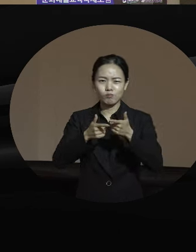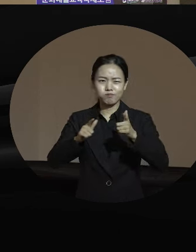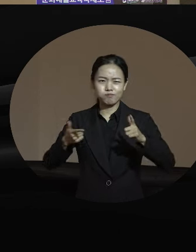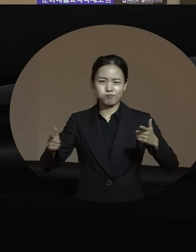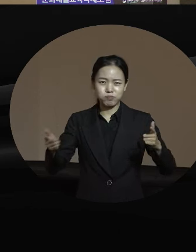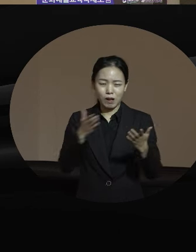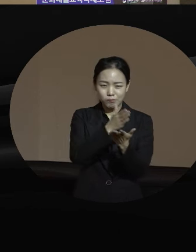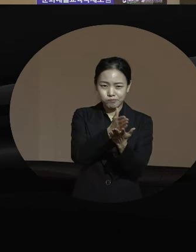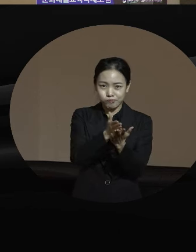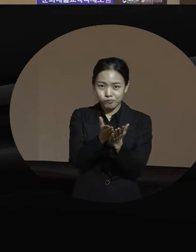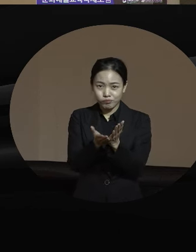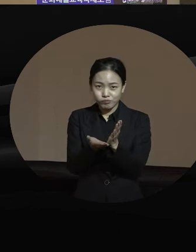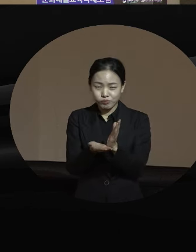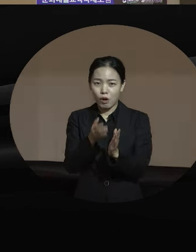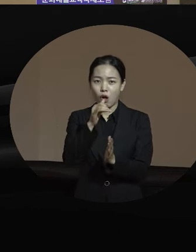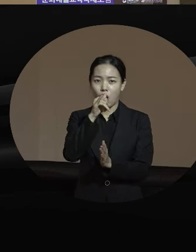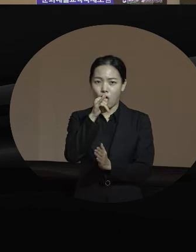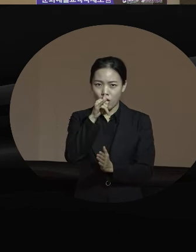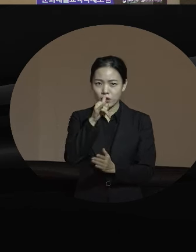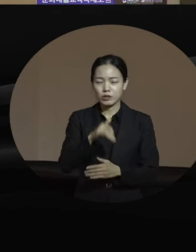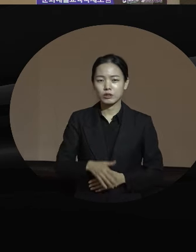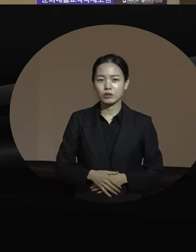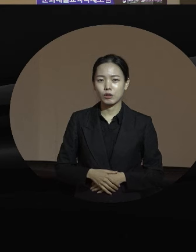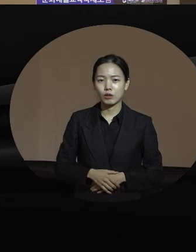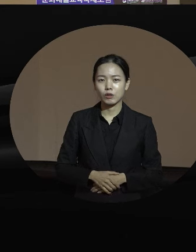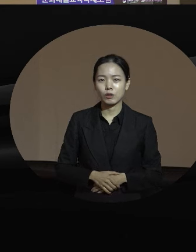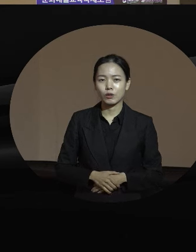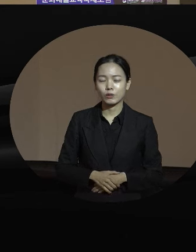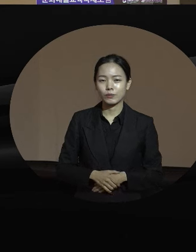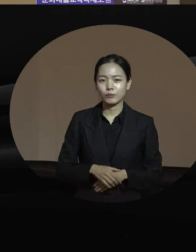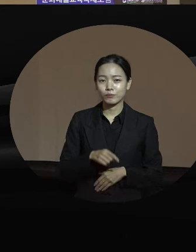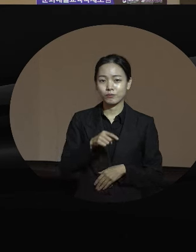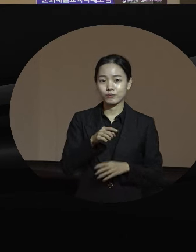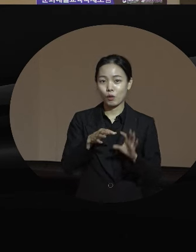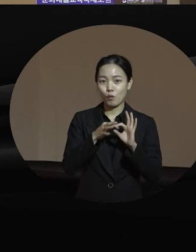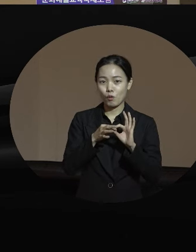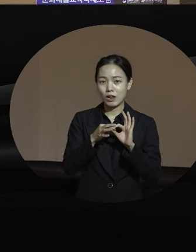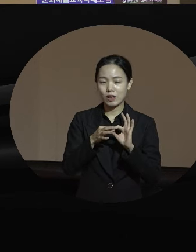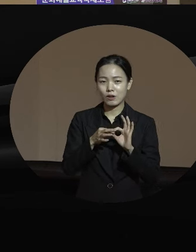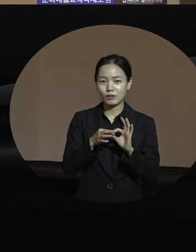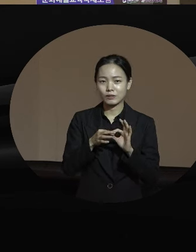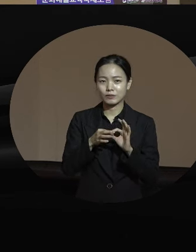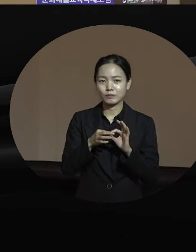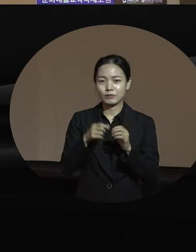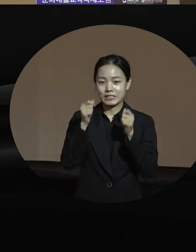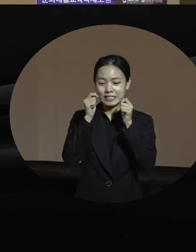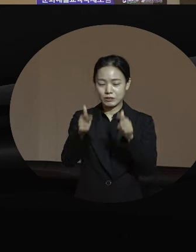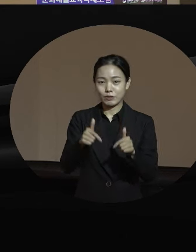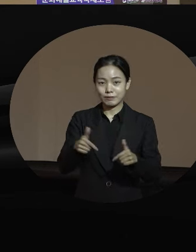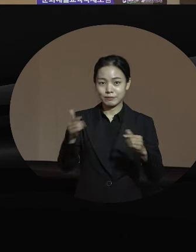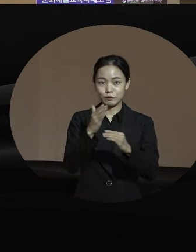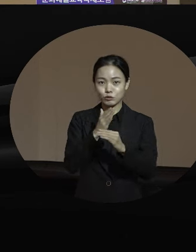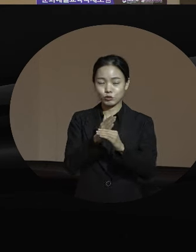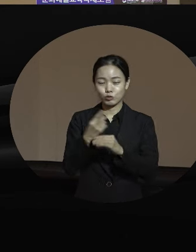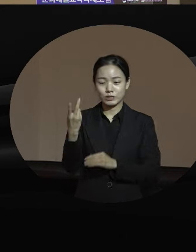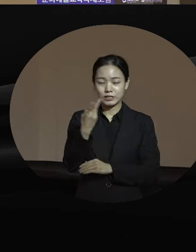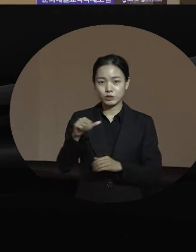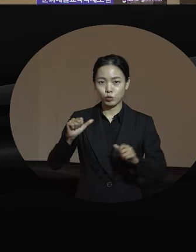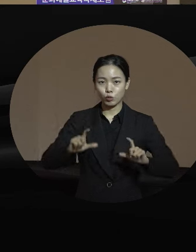인접 영역과 상호 보완하면서 개념과 범위에서 접근성을 확대하고 있습니다. 이는 2005년